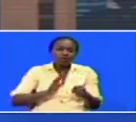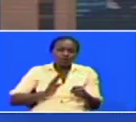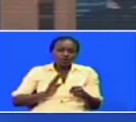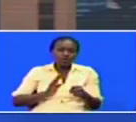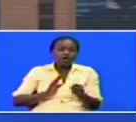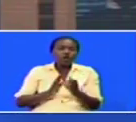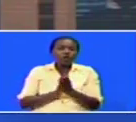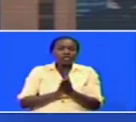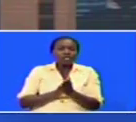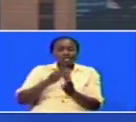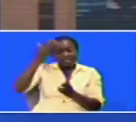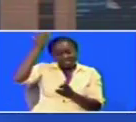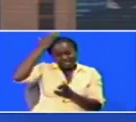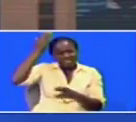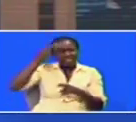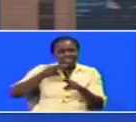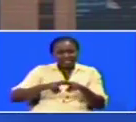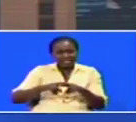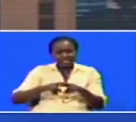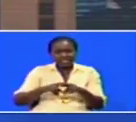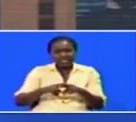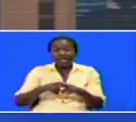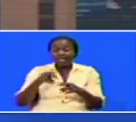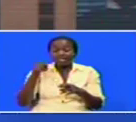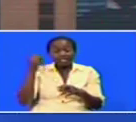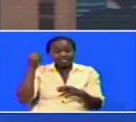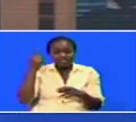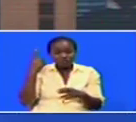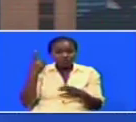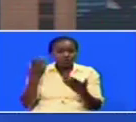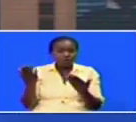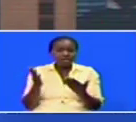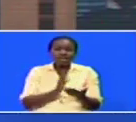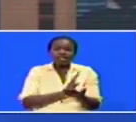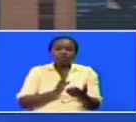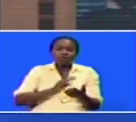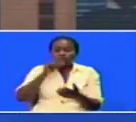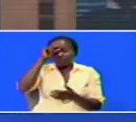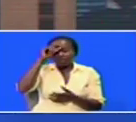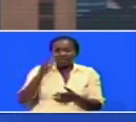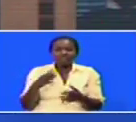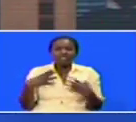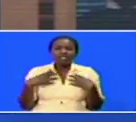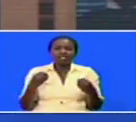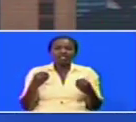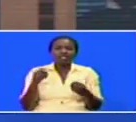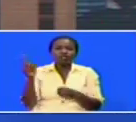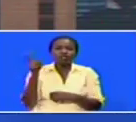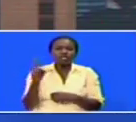la wauguzi, ikakuwa ni kama ile tuaita goodwill kutoka katika baraza la magavana na wizara ya afya kuwa